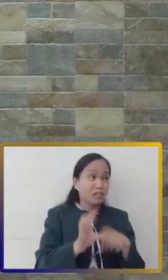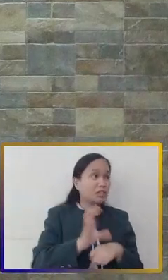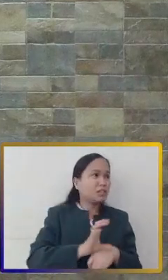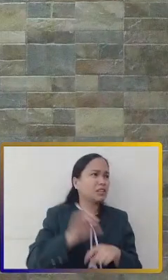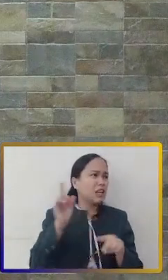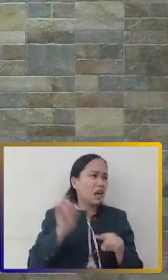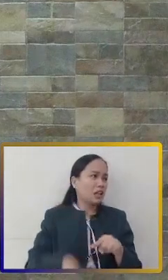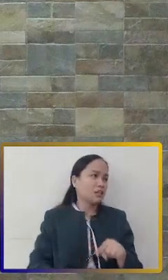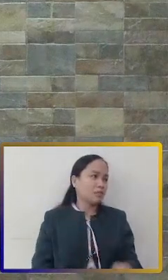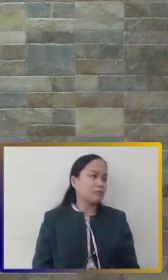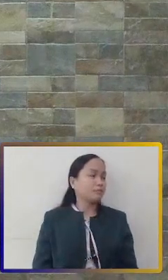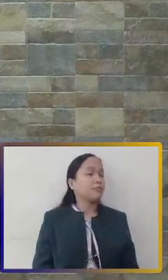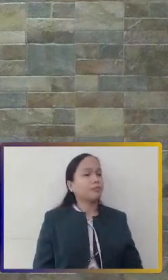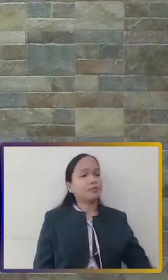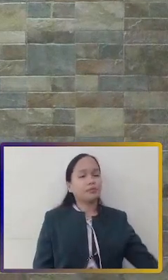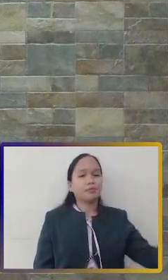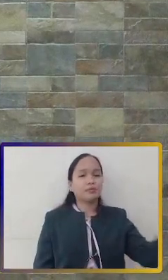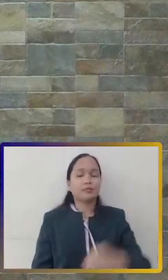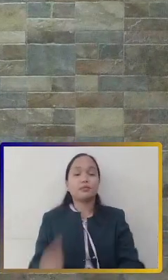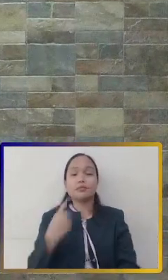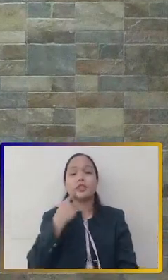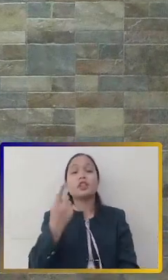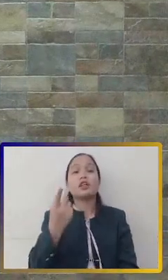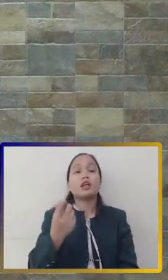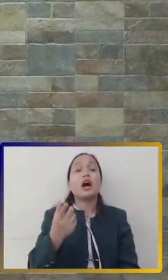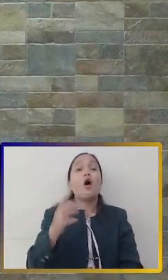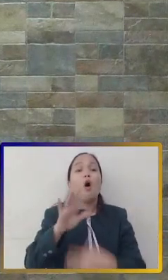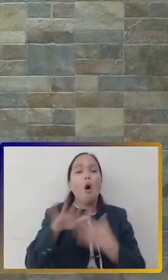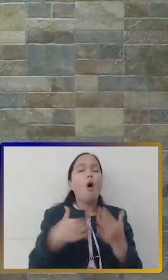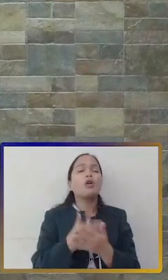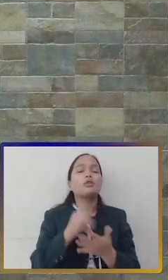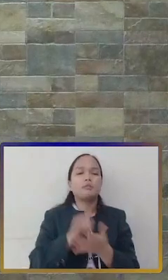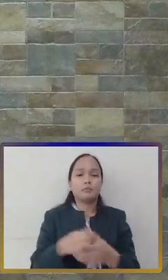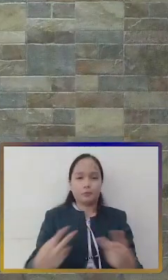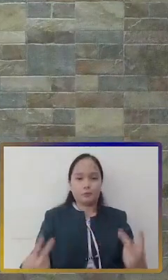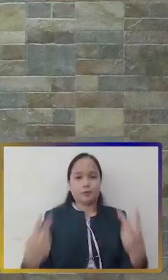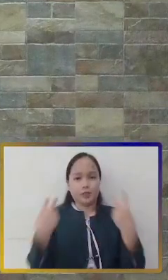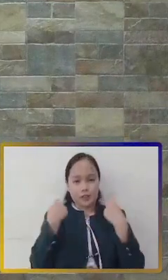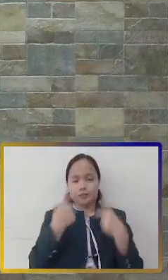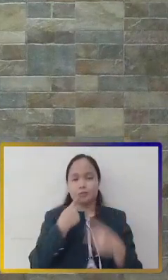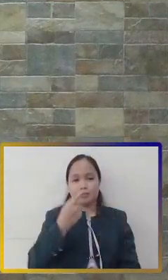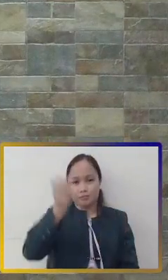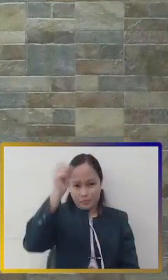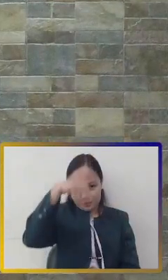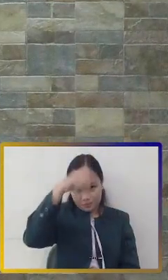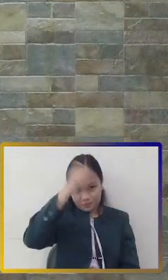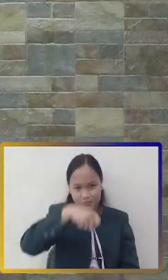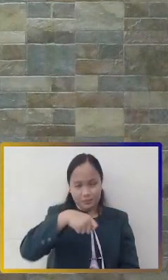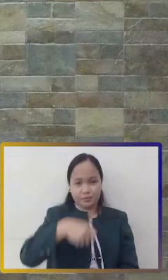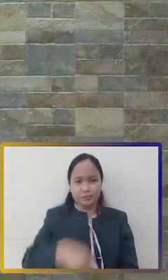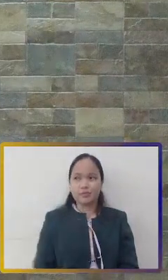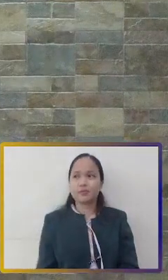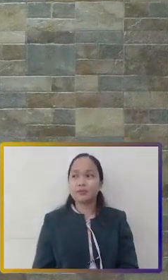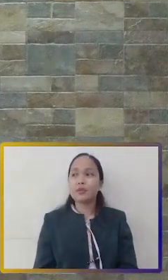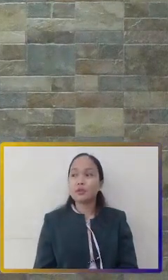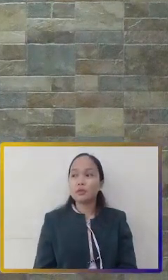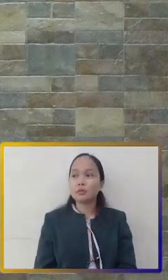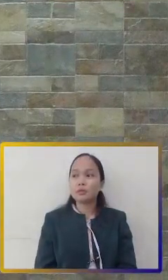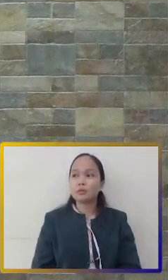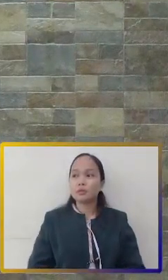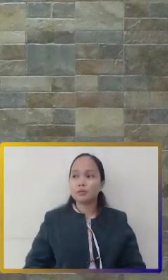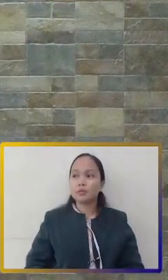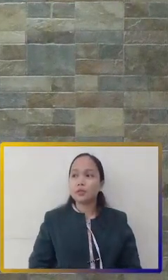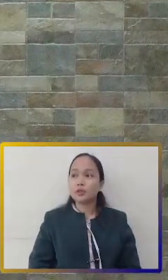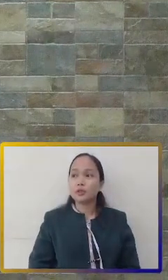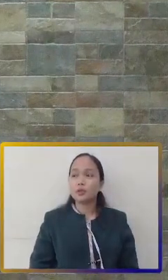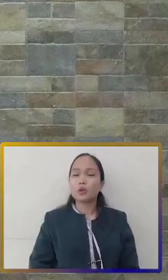Diyos, lahat yan mga kapatid, ay in vain, sabi nga ni Solomon. Lahat yan ay walang kwenta. Kaya nga mga kapatid, dalawa lang